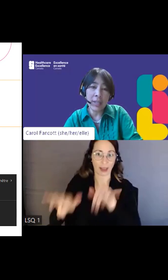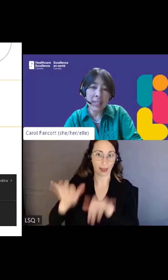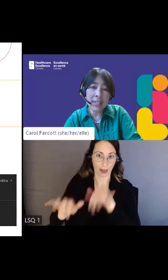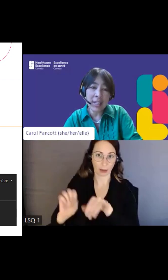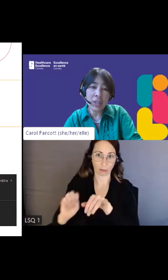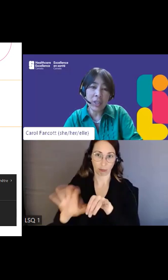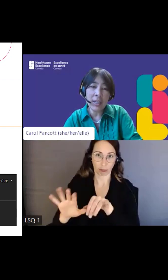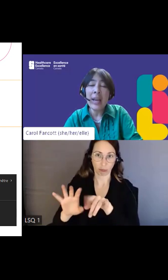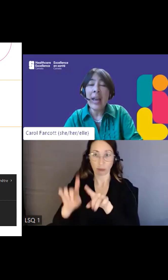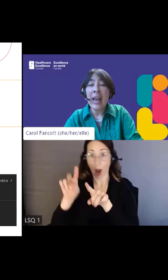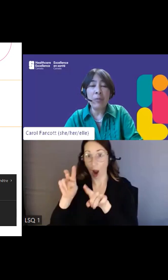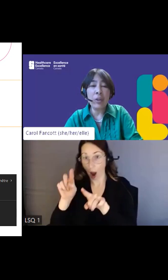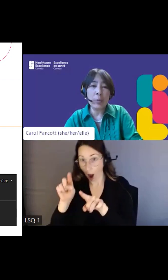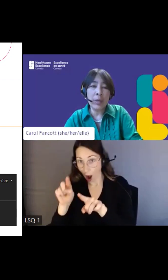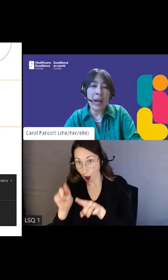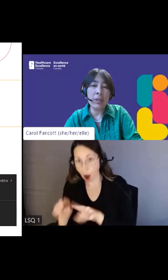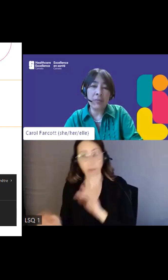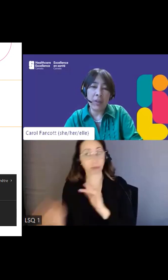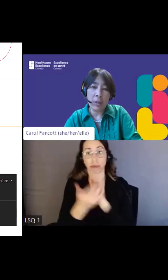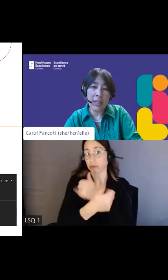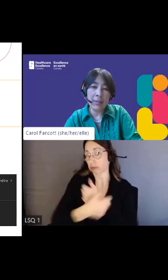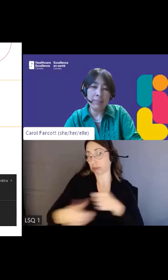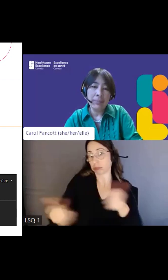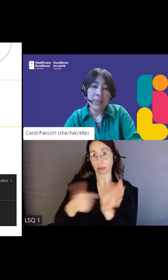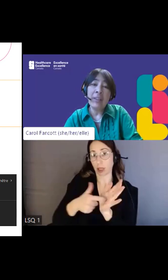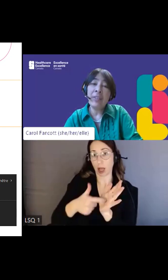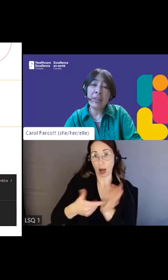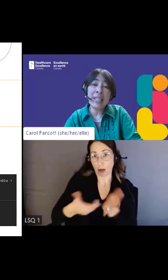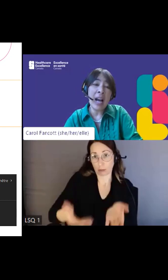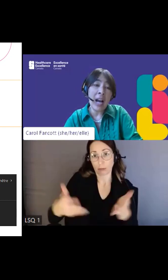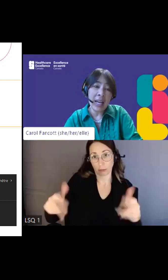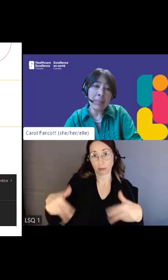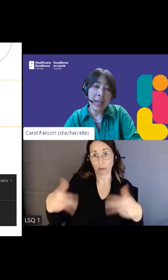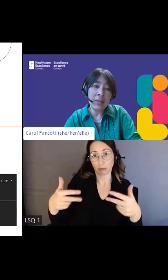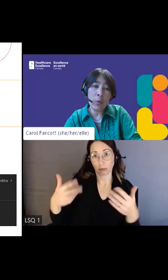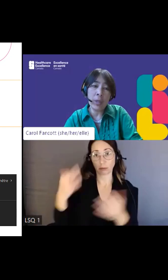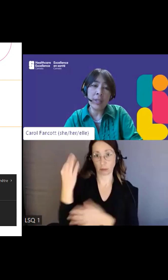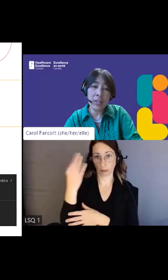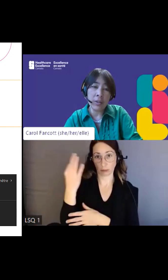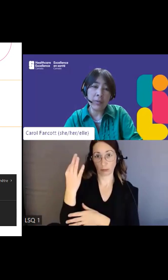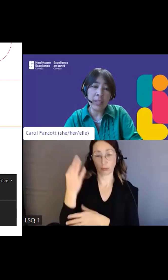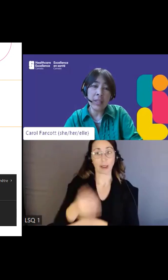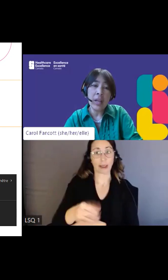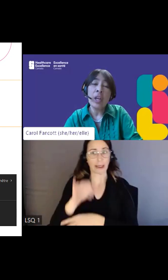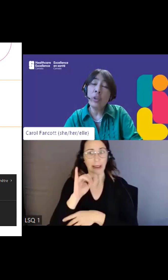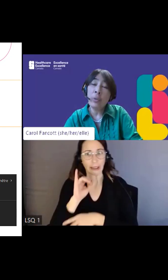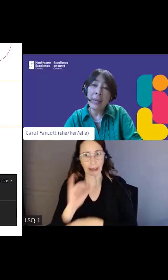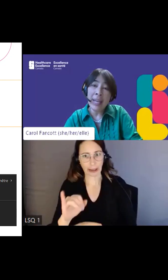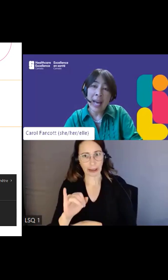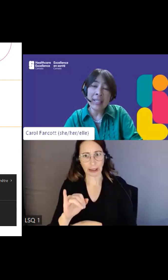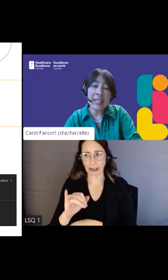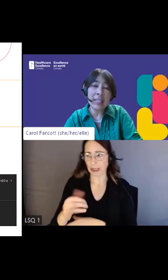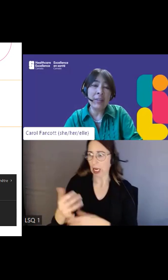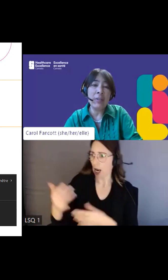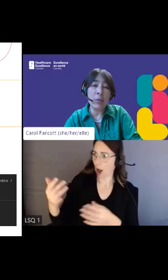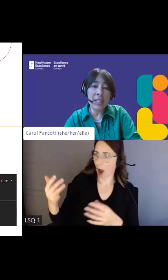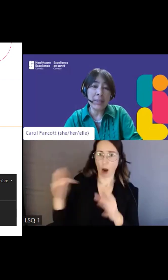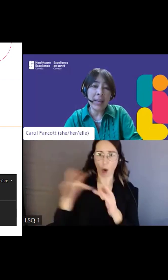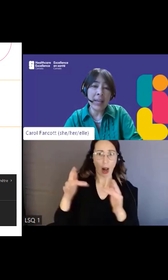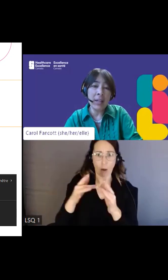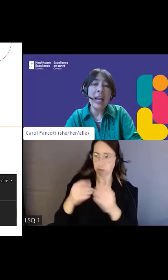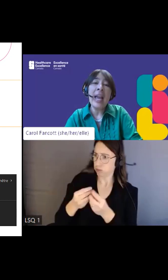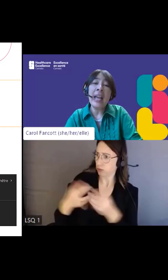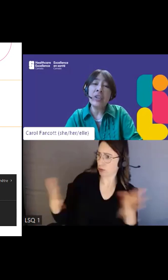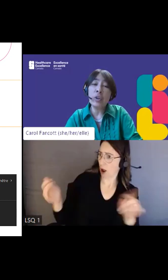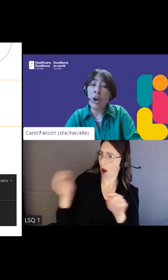En cas de forte demande pour ce service, eh bien, il est possible qu'on vous demande de bien vouloir laisser un